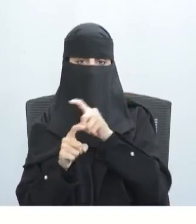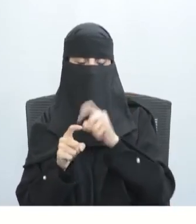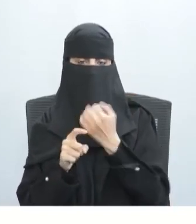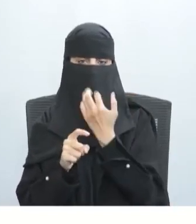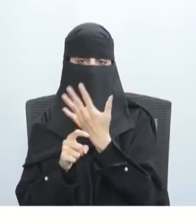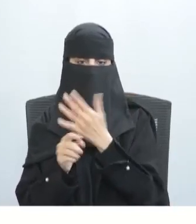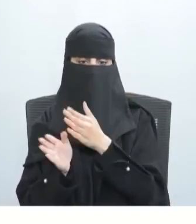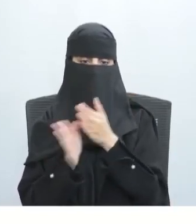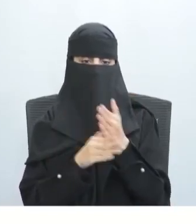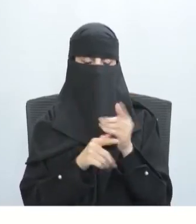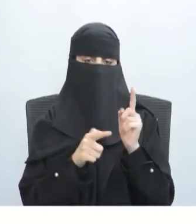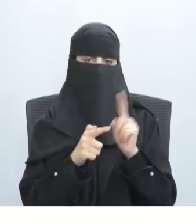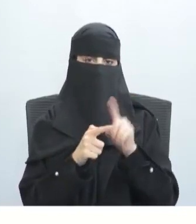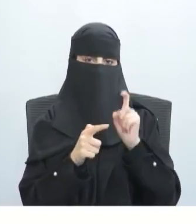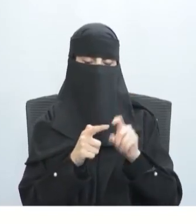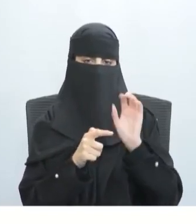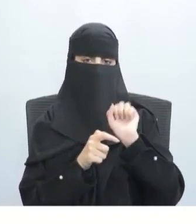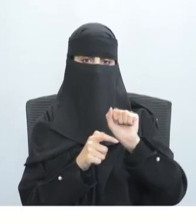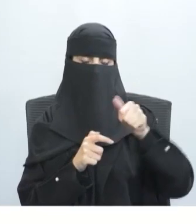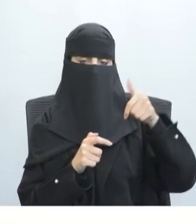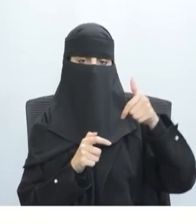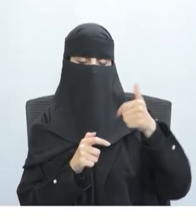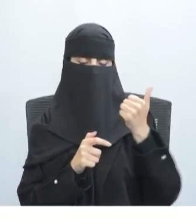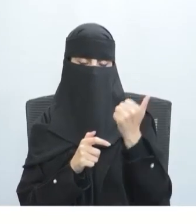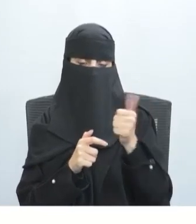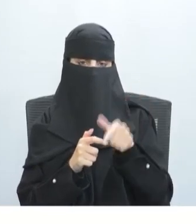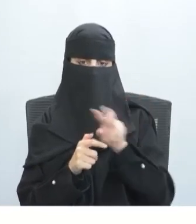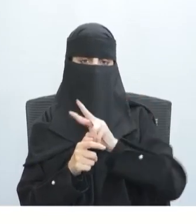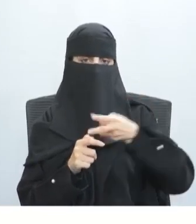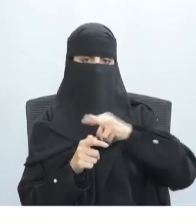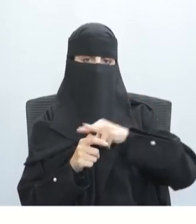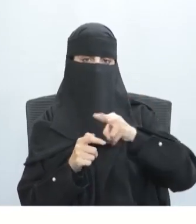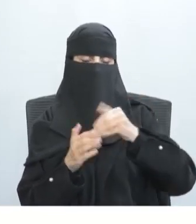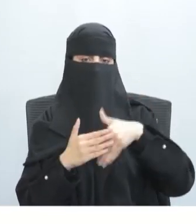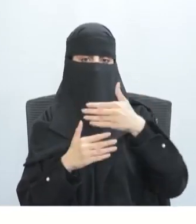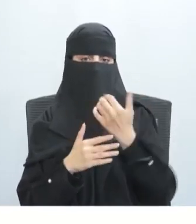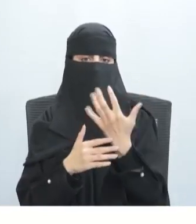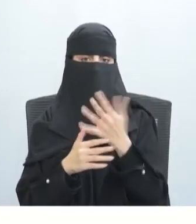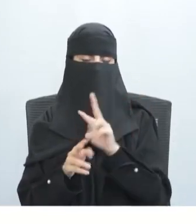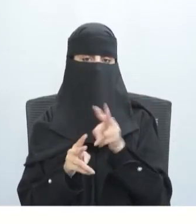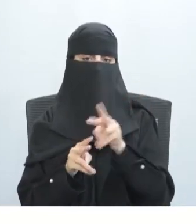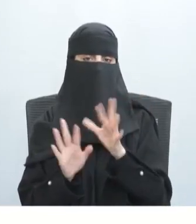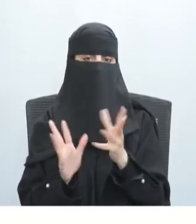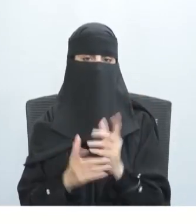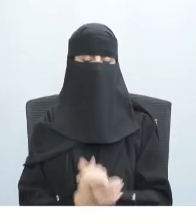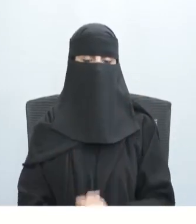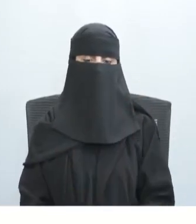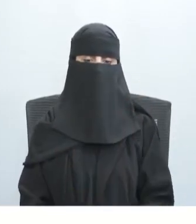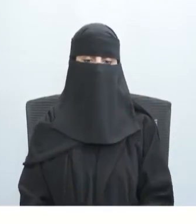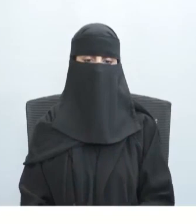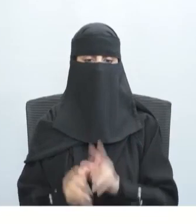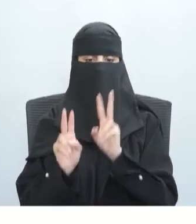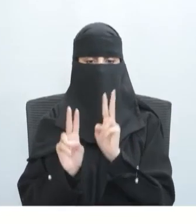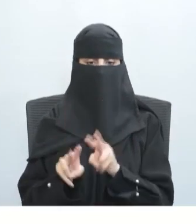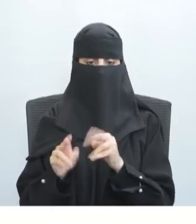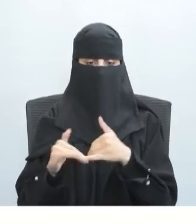عائده 6% ما الفرق بين ارصده الحسابات بعد خمس سنوات اذا بنفس الطريقه